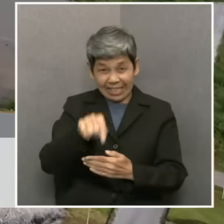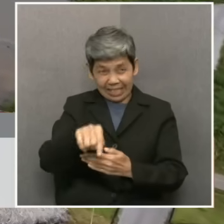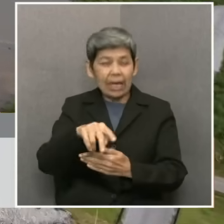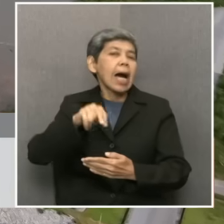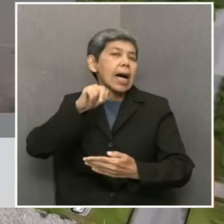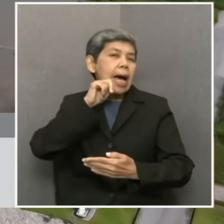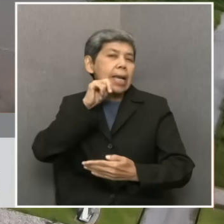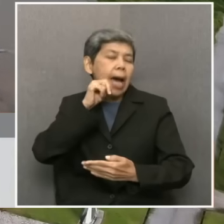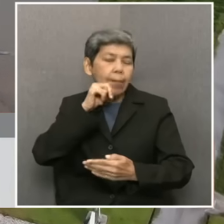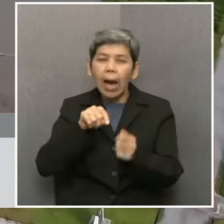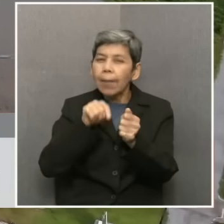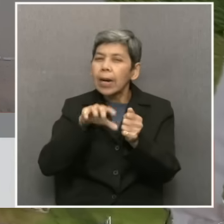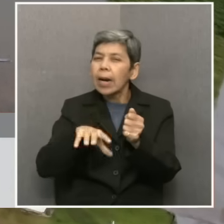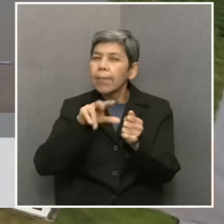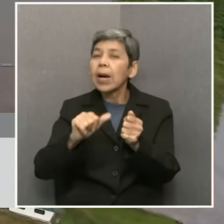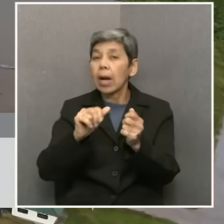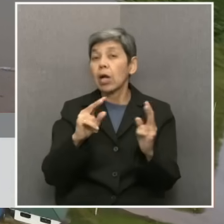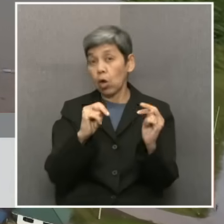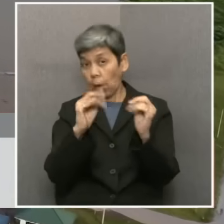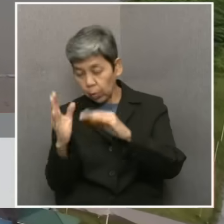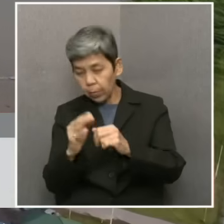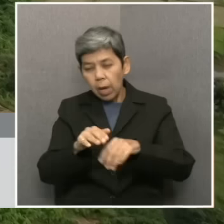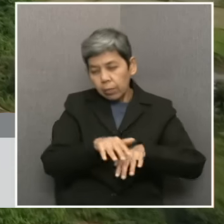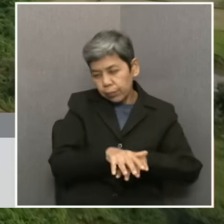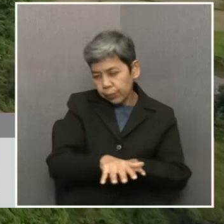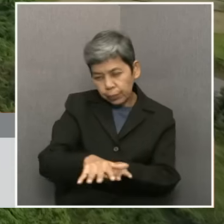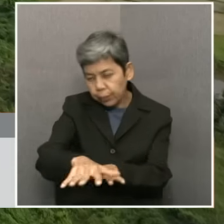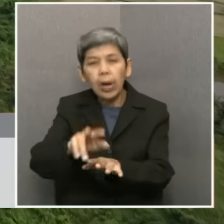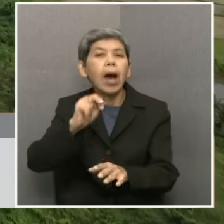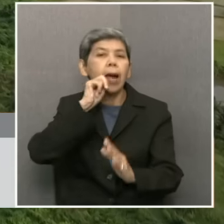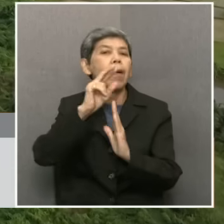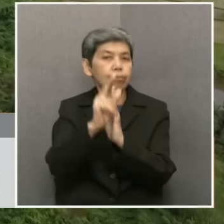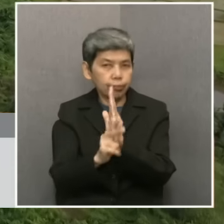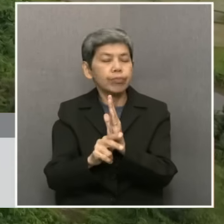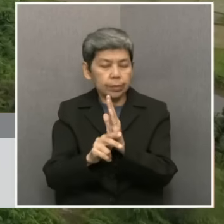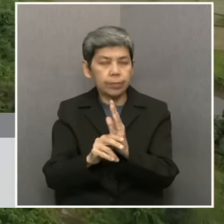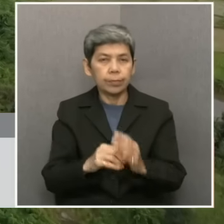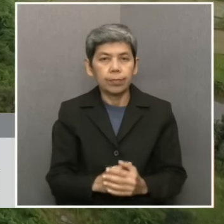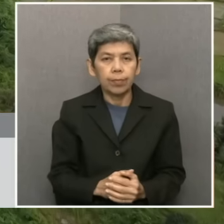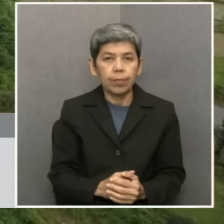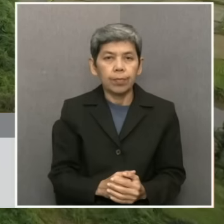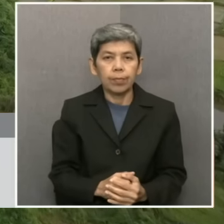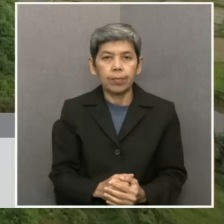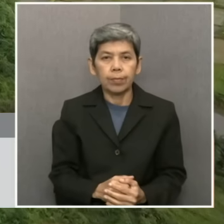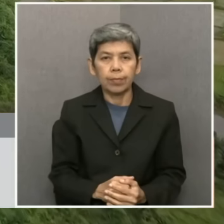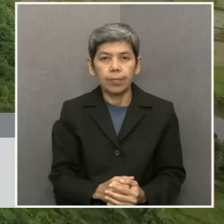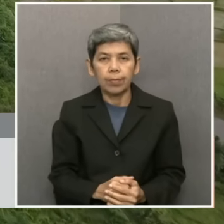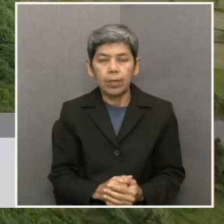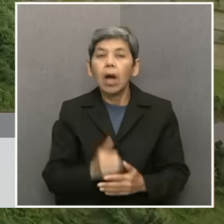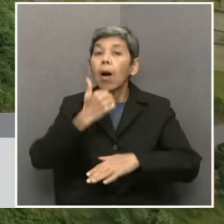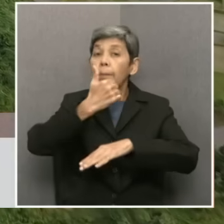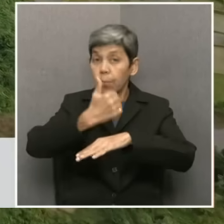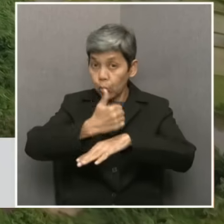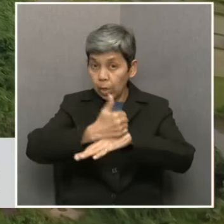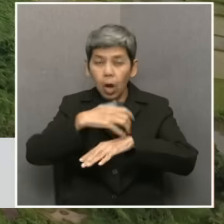น้ำจากพื้นที่อำเภอเมืองนครพนมเพื่อให้ไหลระบายลงสู่น้ำโขงค่ะนายศาตราพรหมรักผู้อำนวยการ